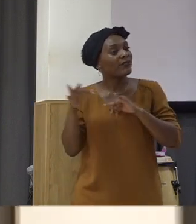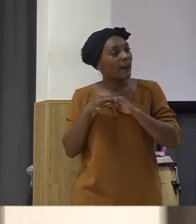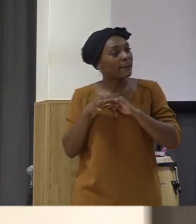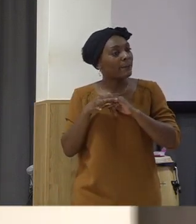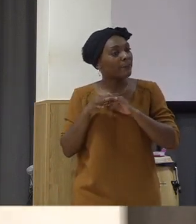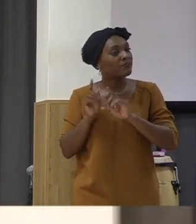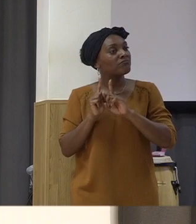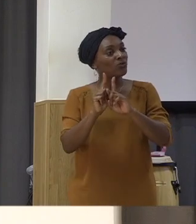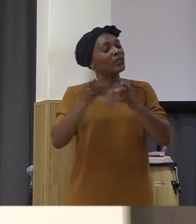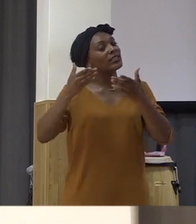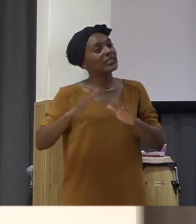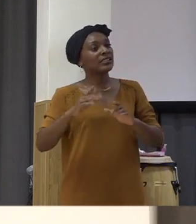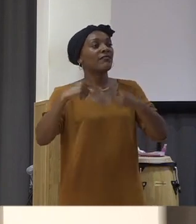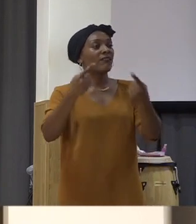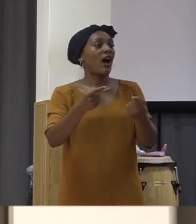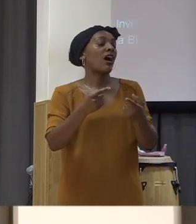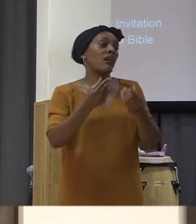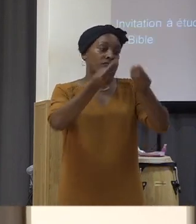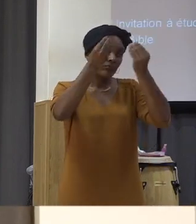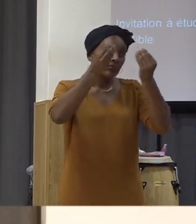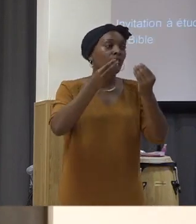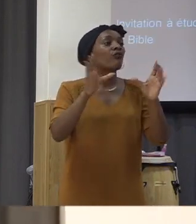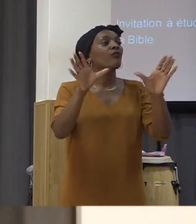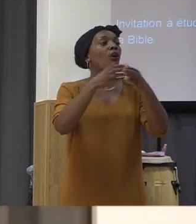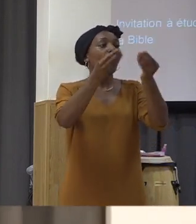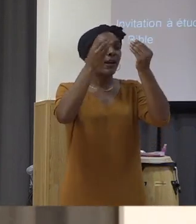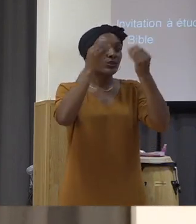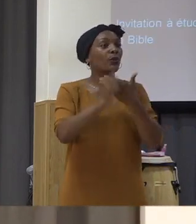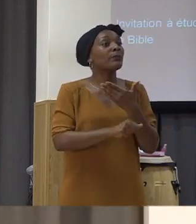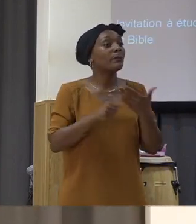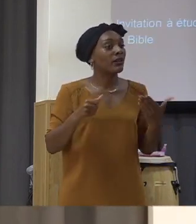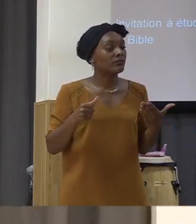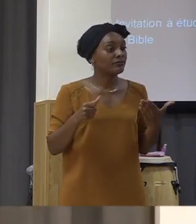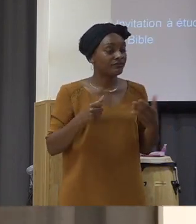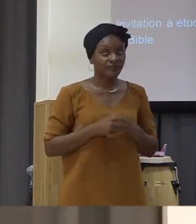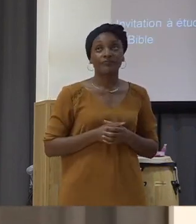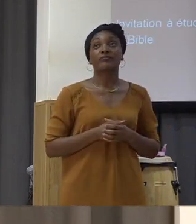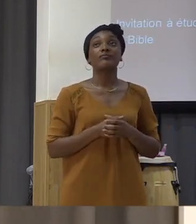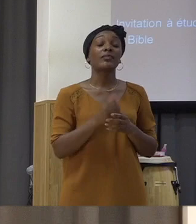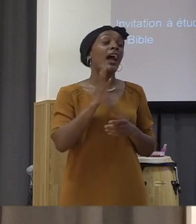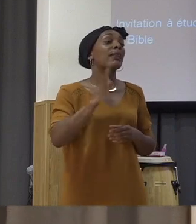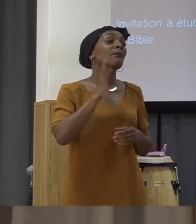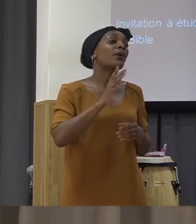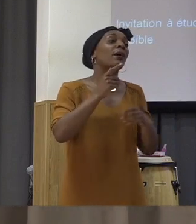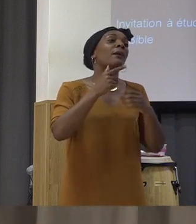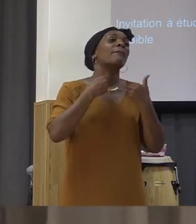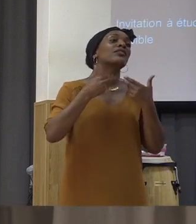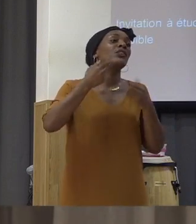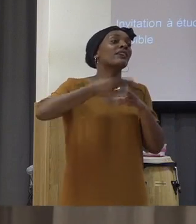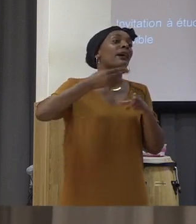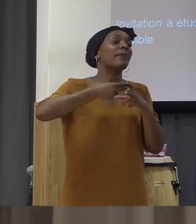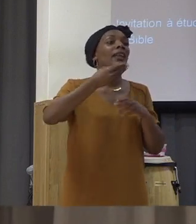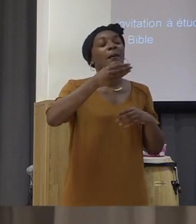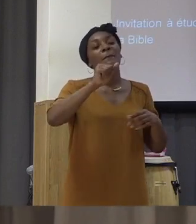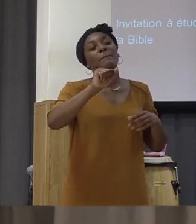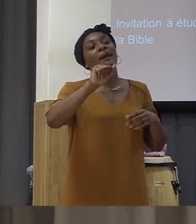le programme de formation biblique que proposait l'Église. C'était du temps de M. Margret. On a eu, comme